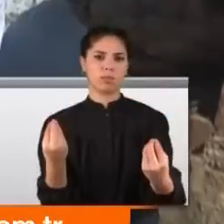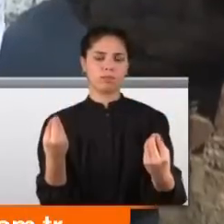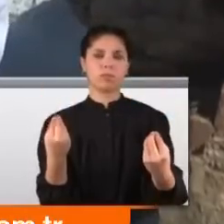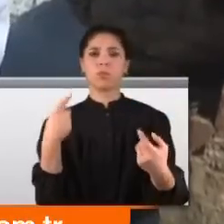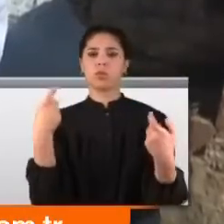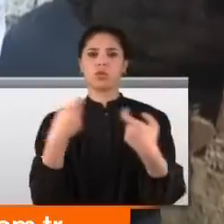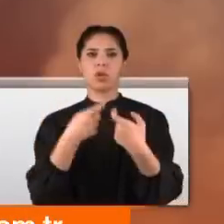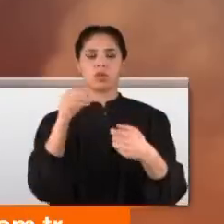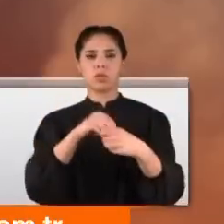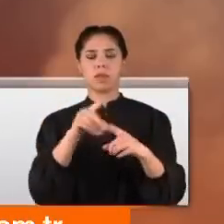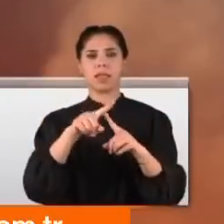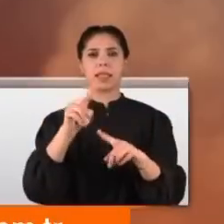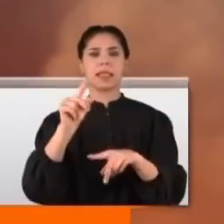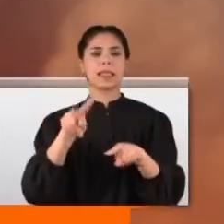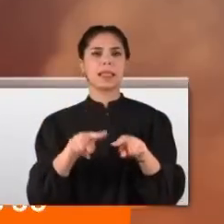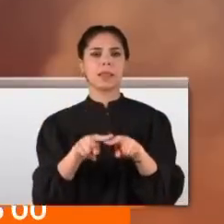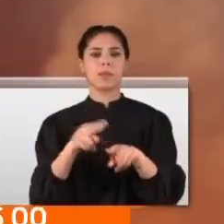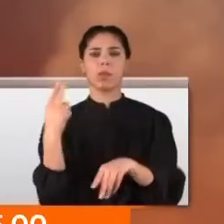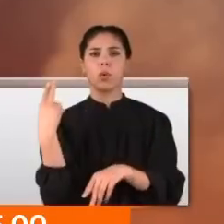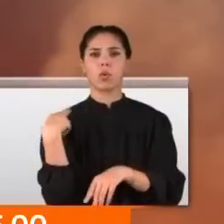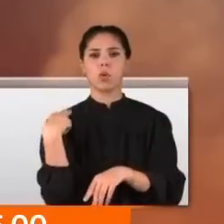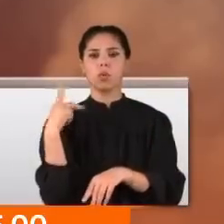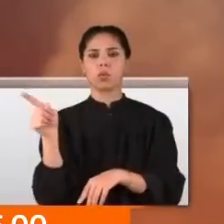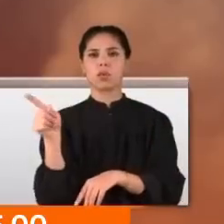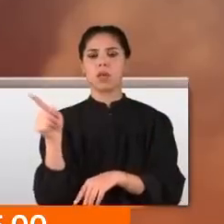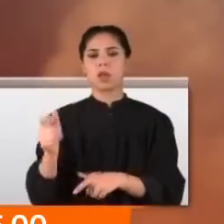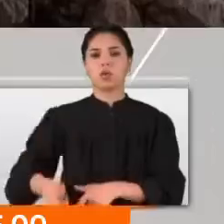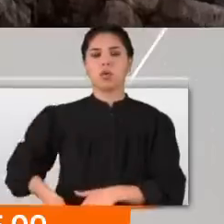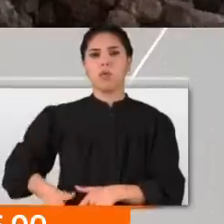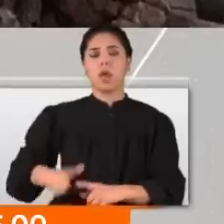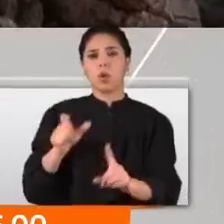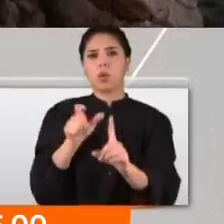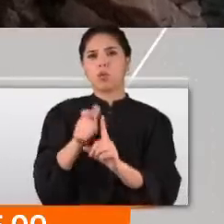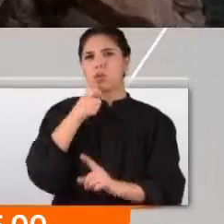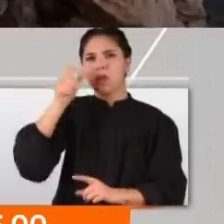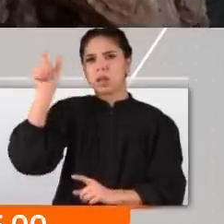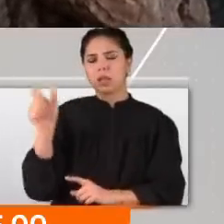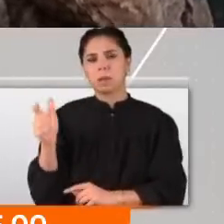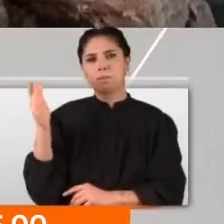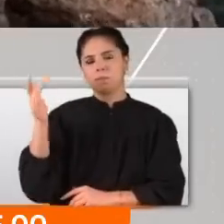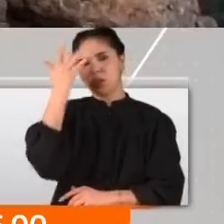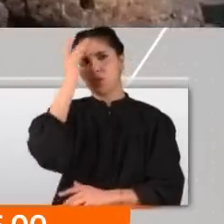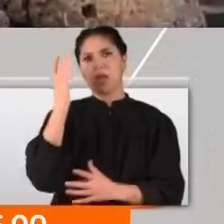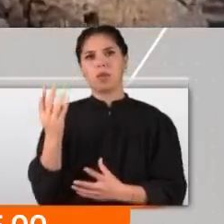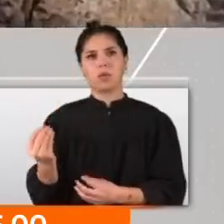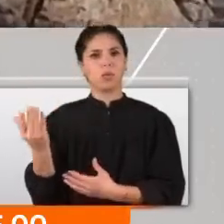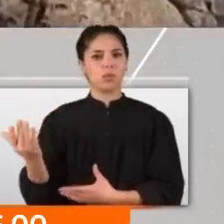Çıkan çatışmada tim komutanı güvenlik korucusu Nimet Encu şehit oldu. Nam, ünüm,